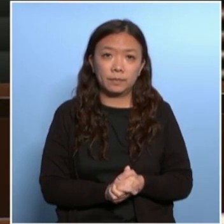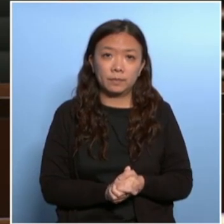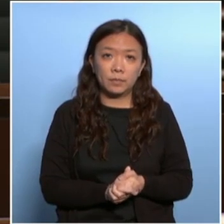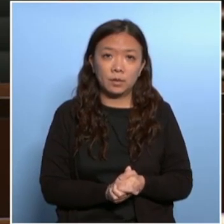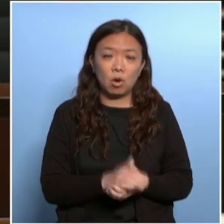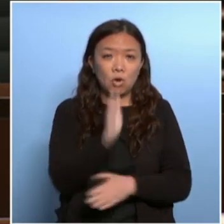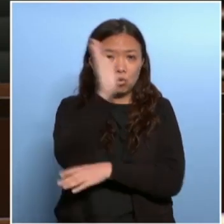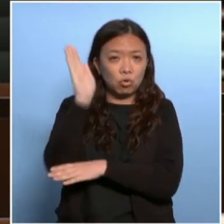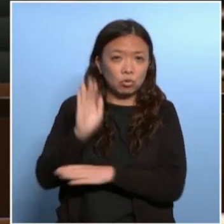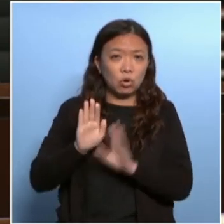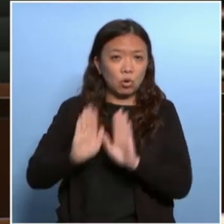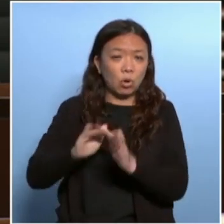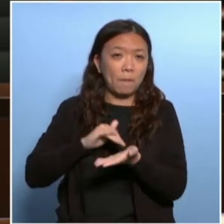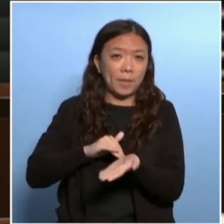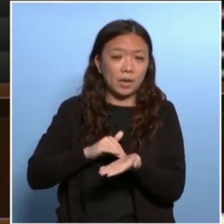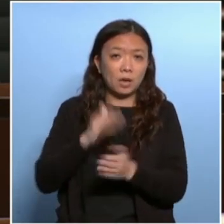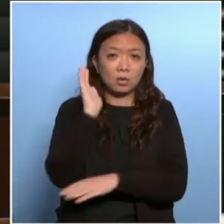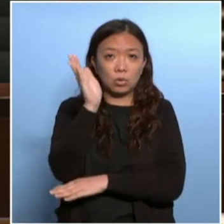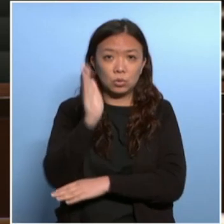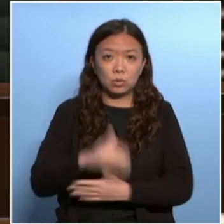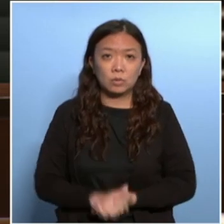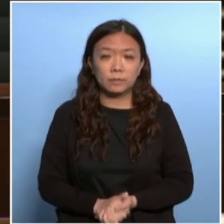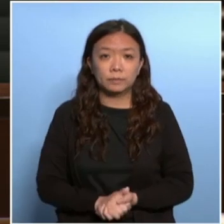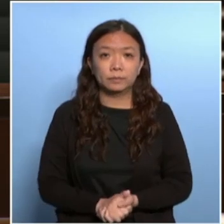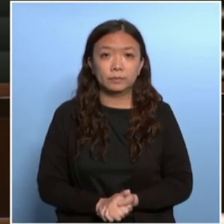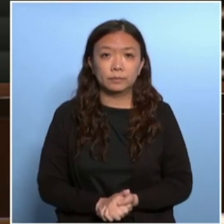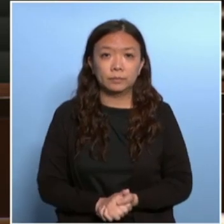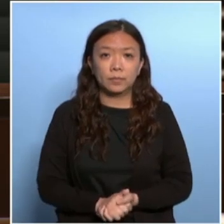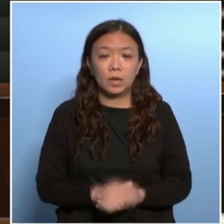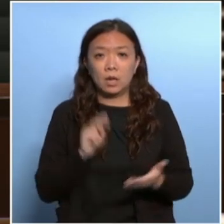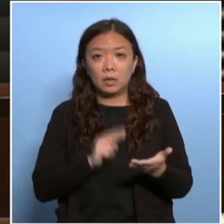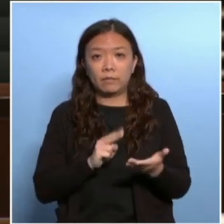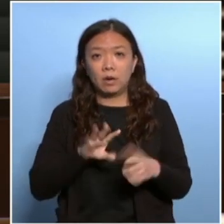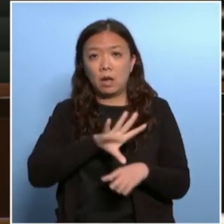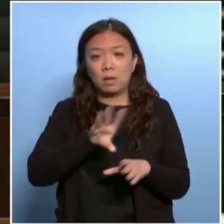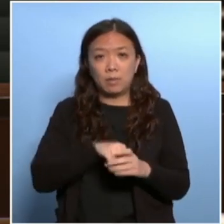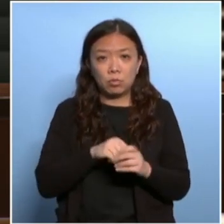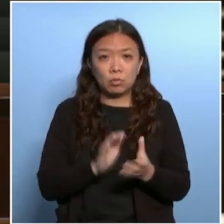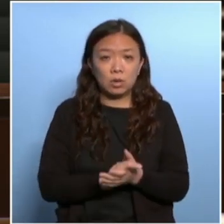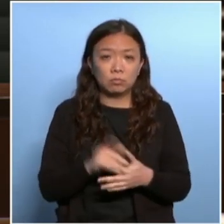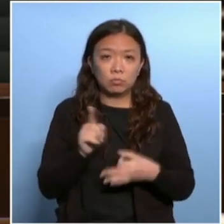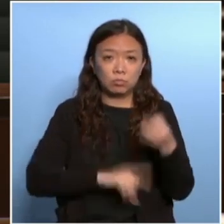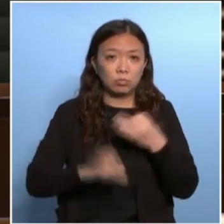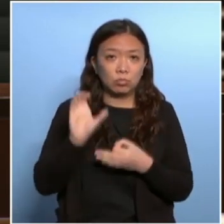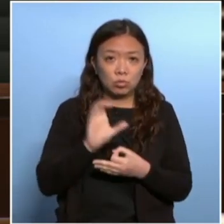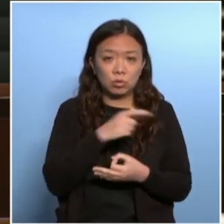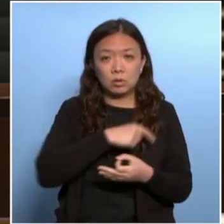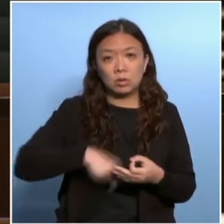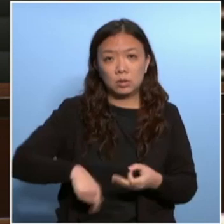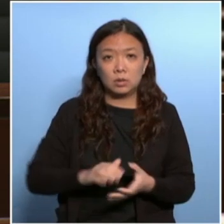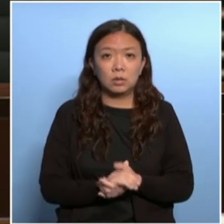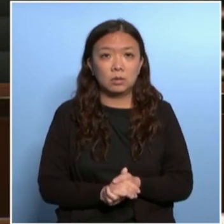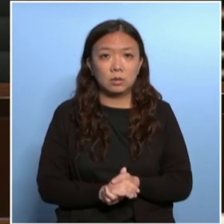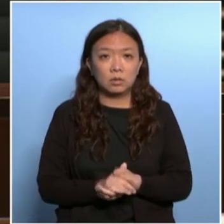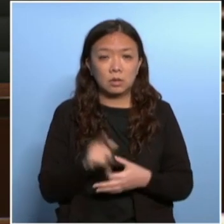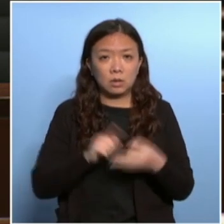座，抗疫嗰啲講座呢，我睇返呢係包括呢蔣麗雲議員